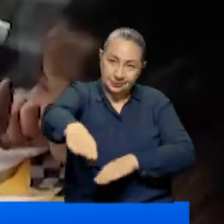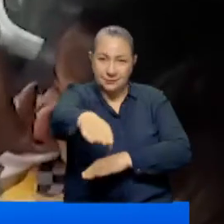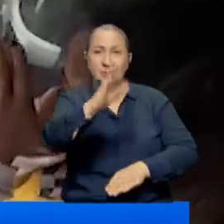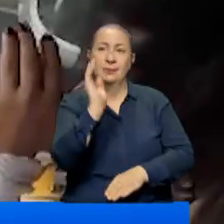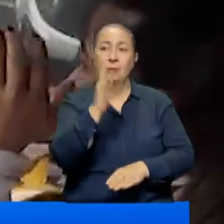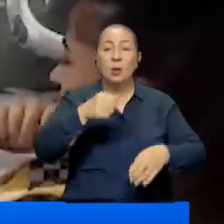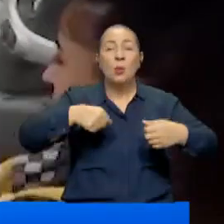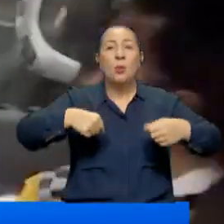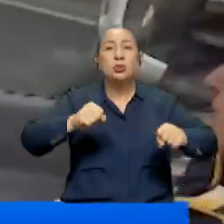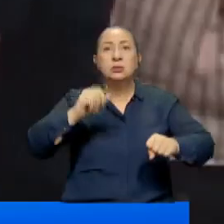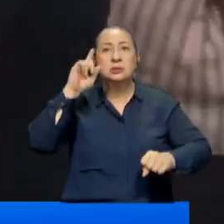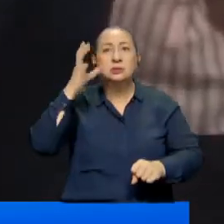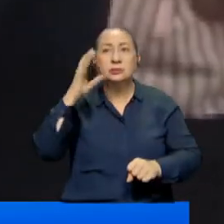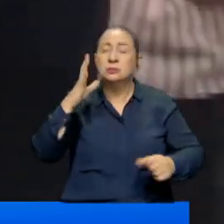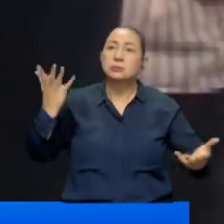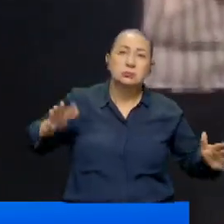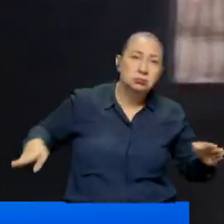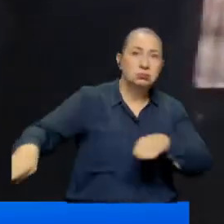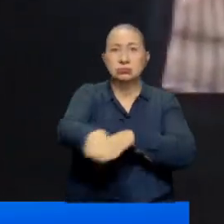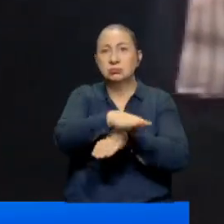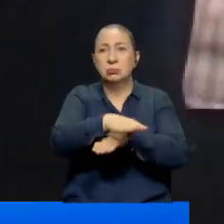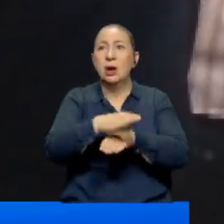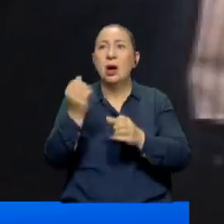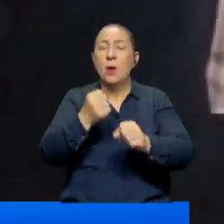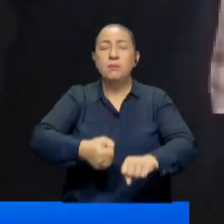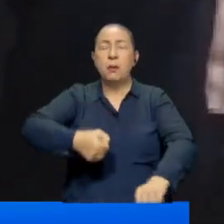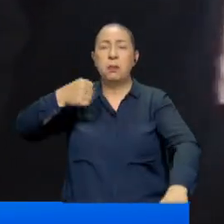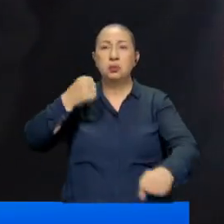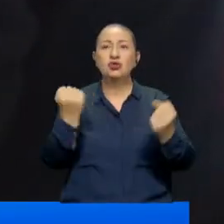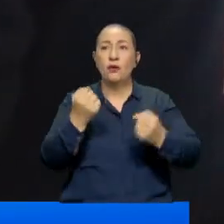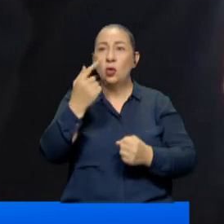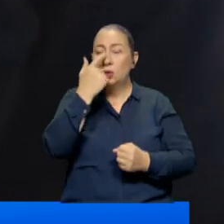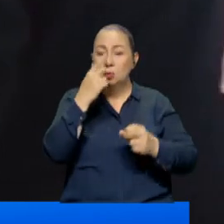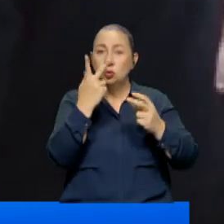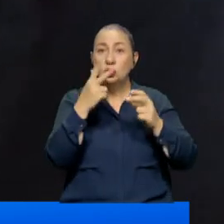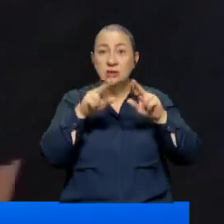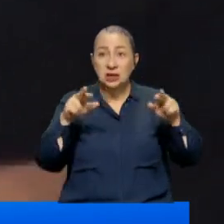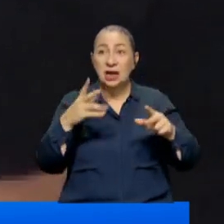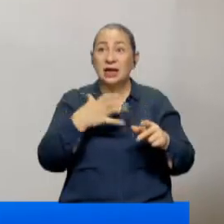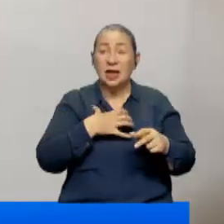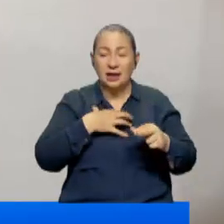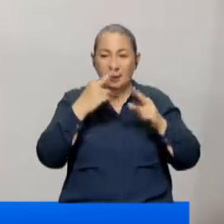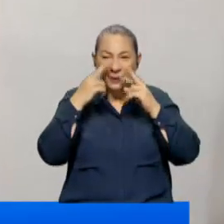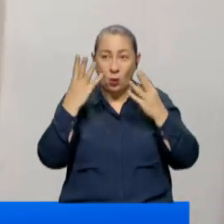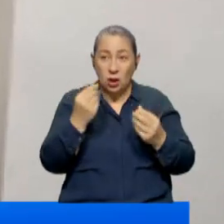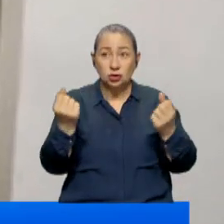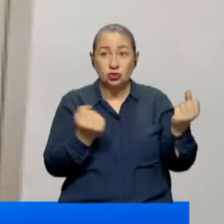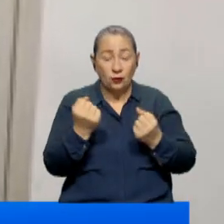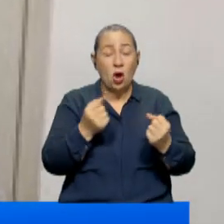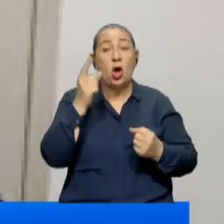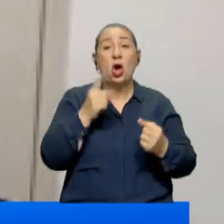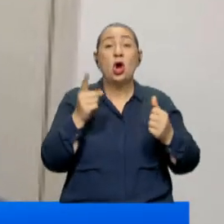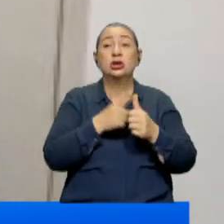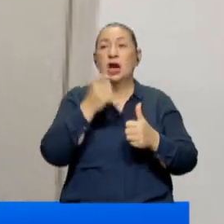geçince motosikletli maganda ambulansın önünü kesti. Şoförü darp etti. Burnunda 3 kırık olan, artık kendi de yaralı olan şoförse